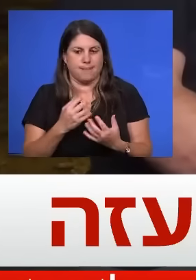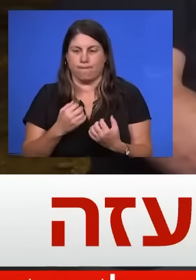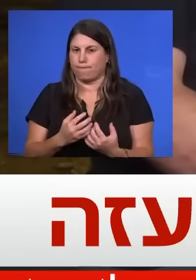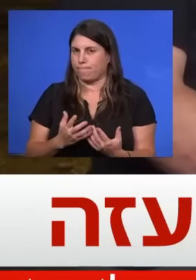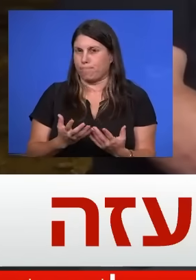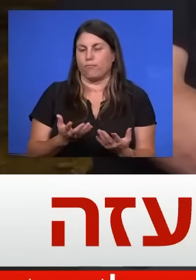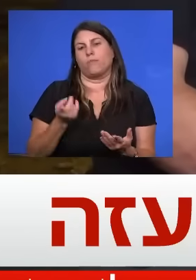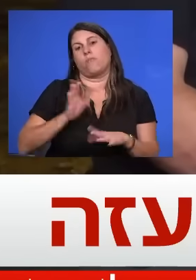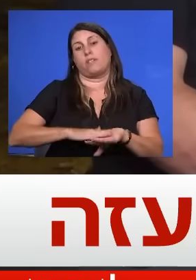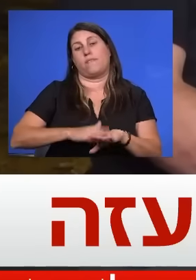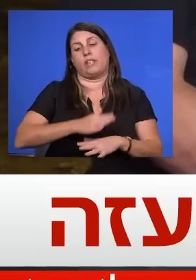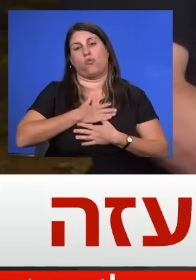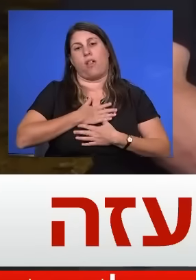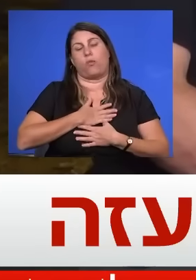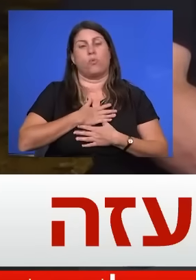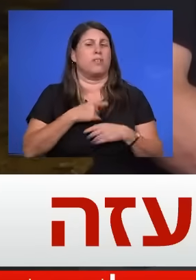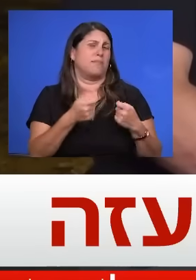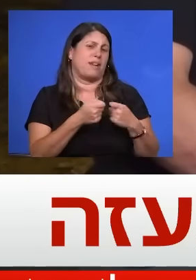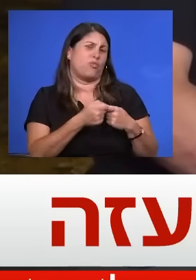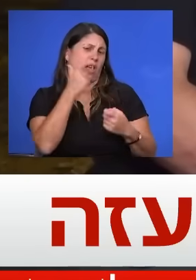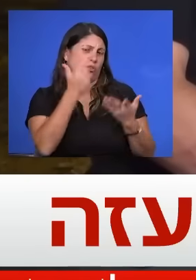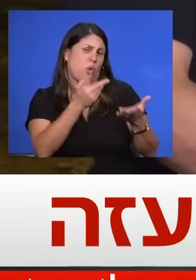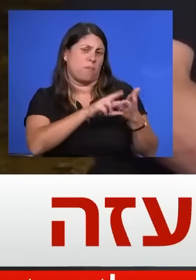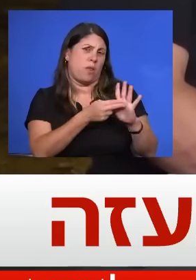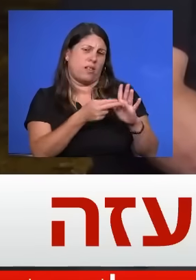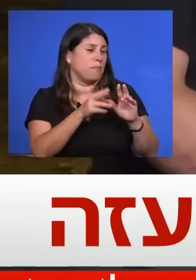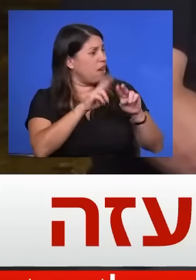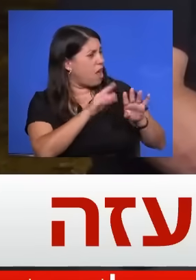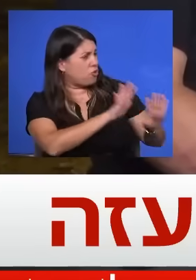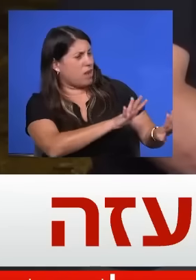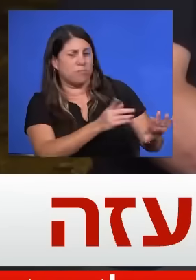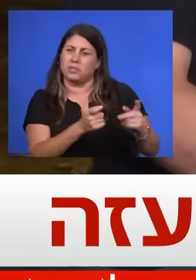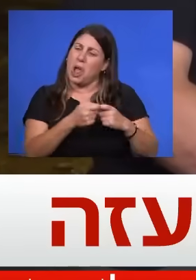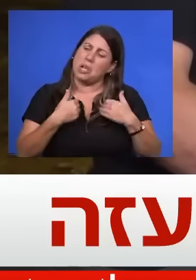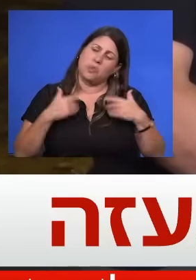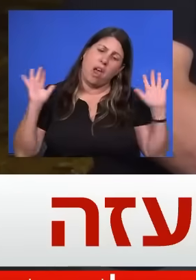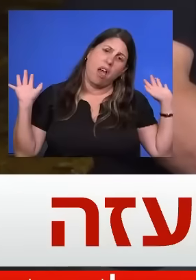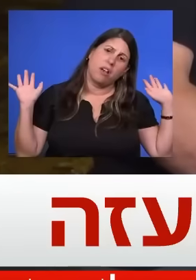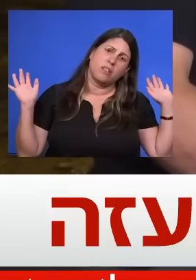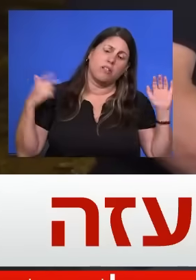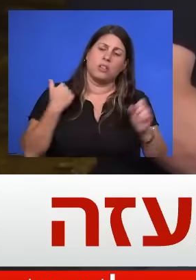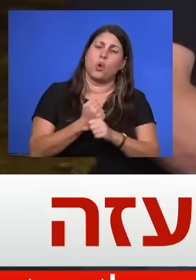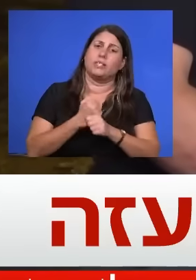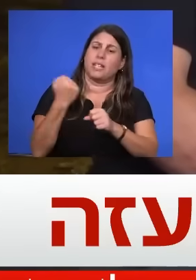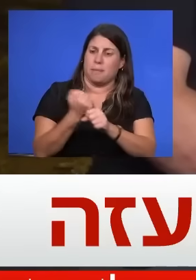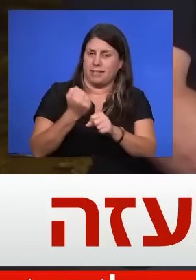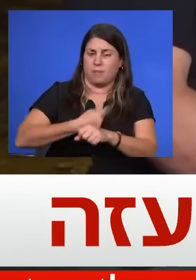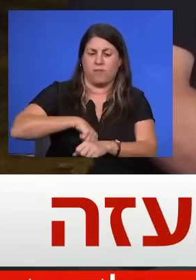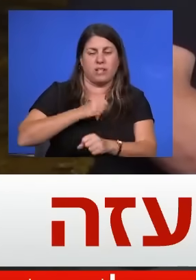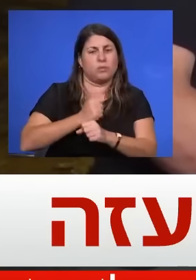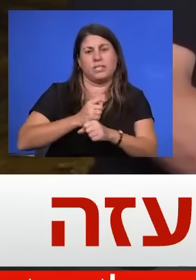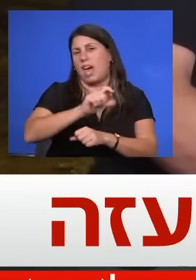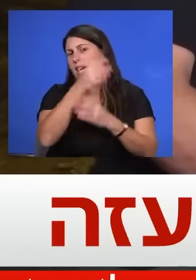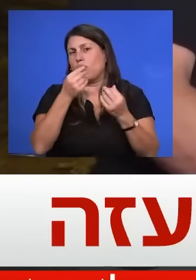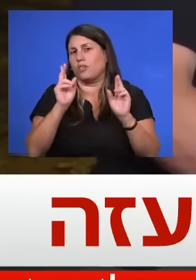בנוגע לשיקולים הפוליטיים... להשאיר להם. לא מענייני. זה ברור. אני יודע שאתה מסיימה, ואנחנו עושה אותה בצורה הכי טובה שיש. ידי. רב סרן